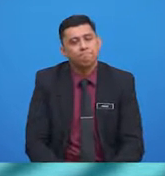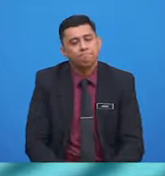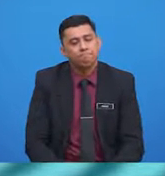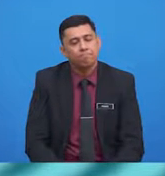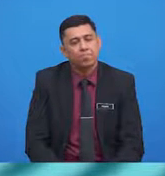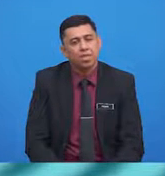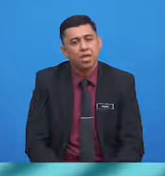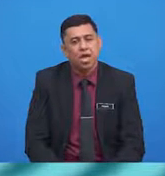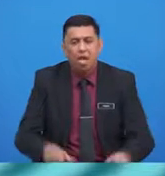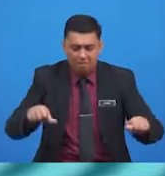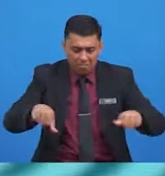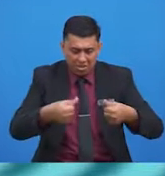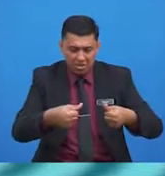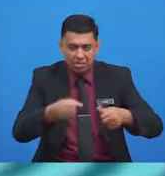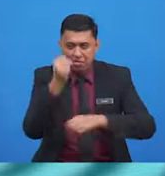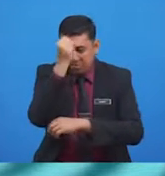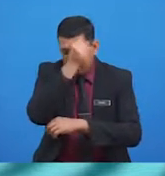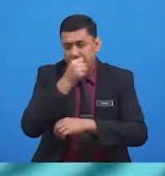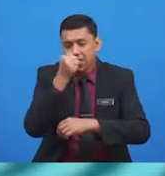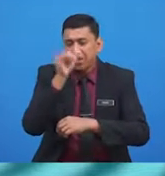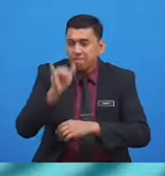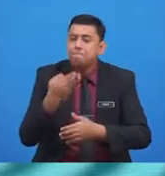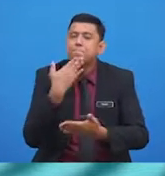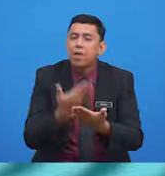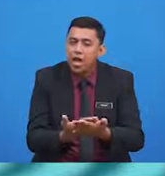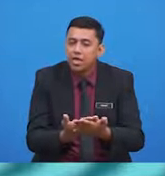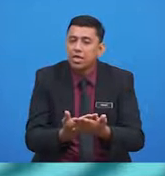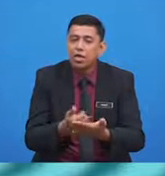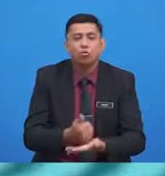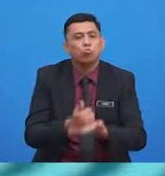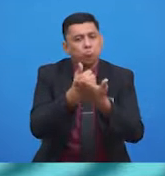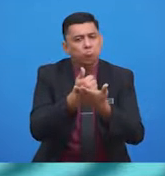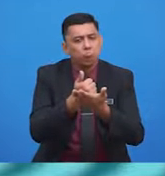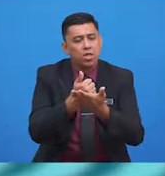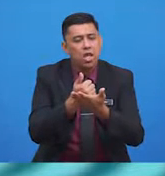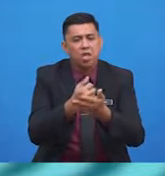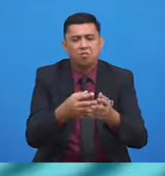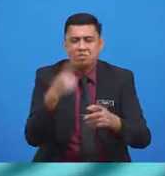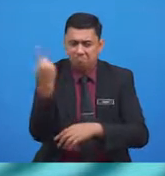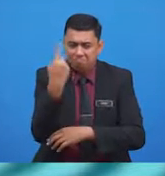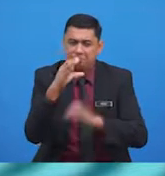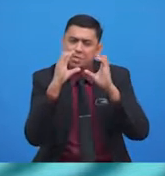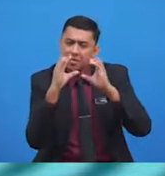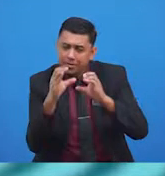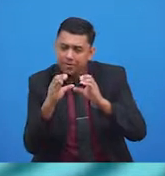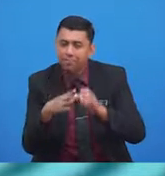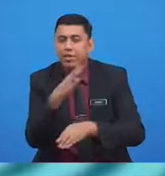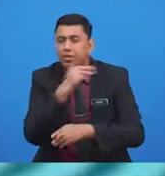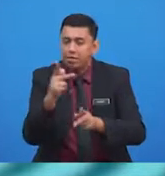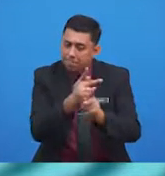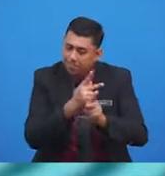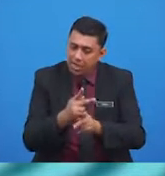sifat yang baik seperti tolong-menolong, saling bertegur sapa dan